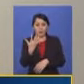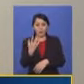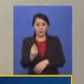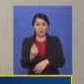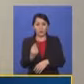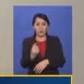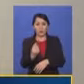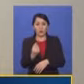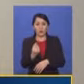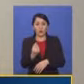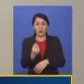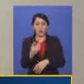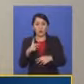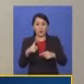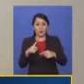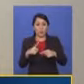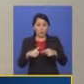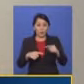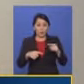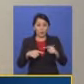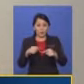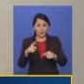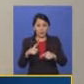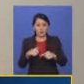басқа туысқандарын немесе